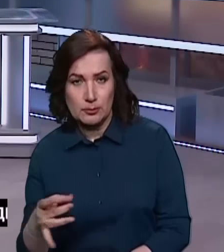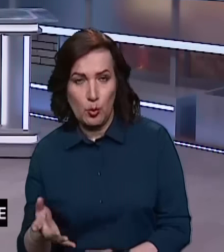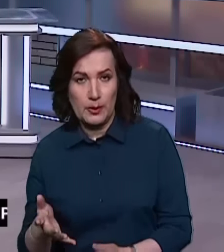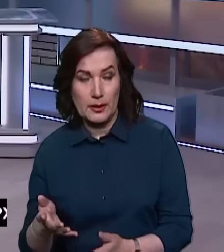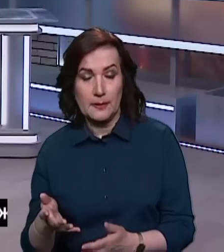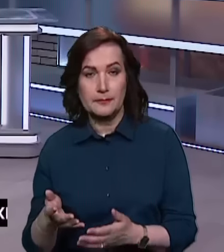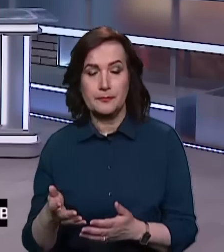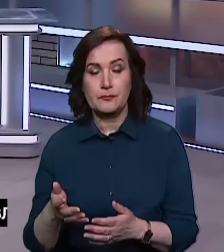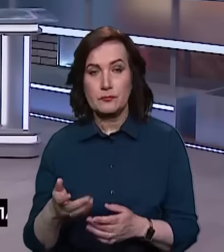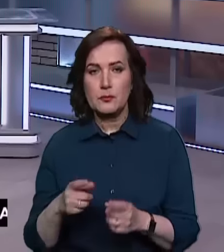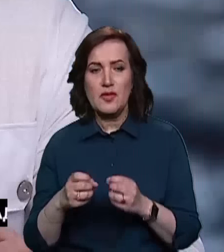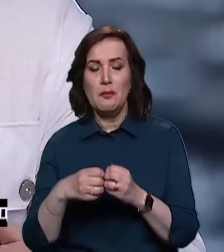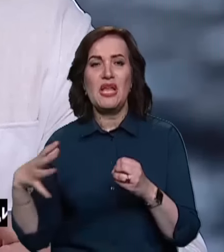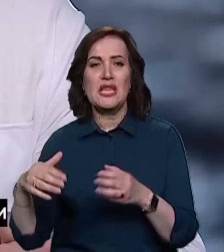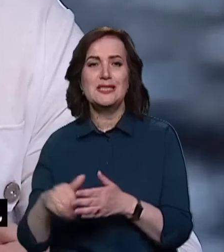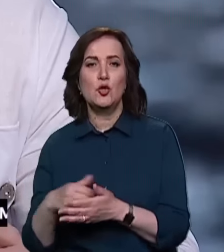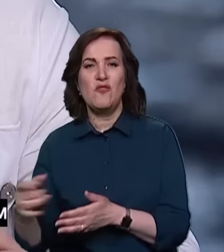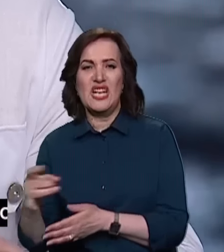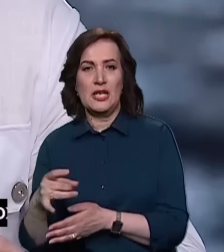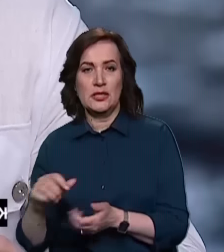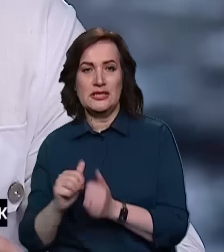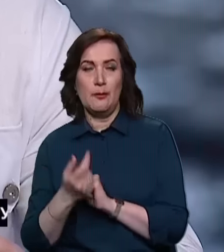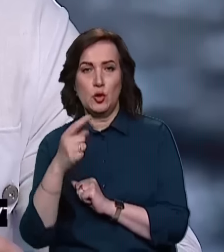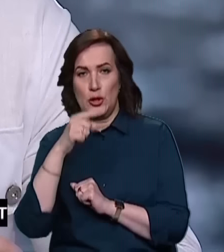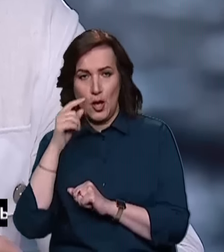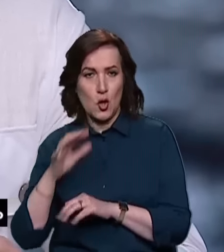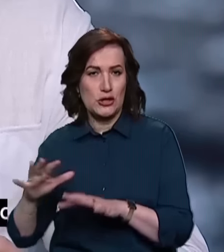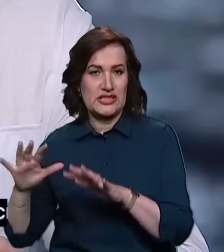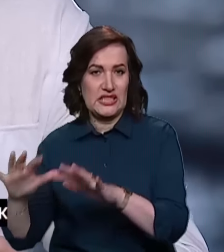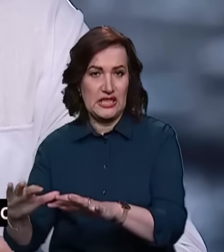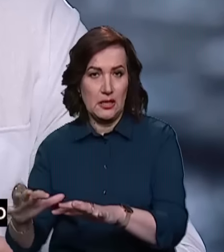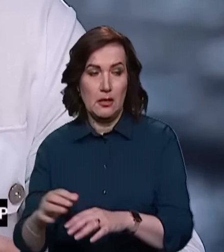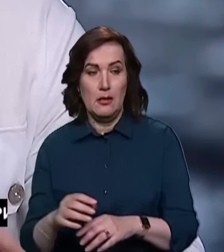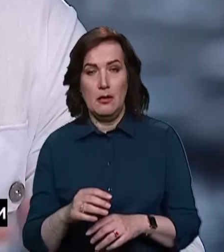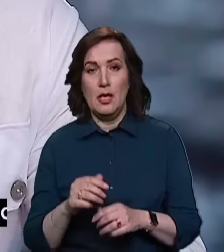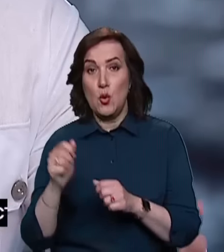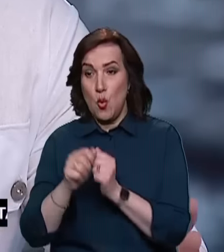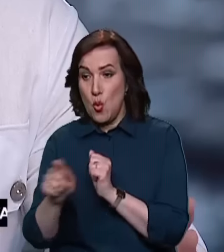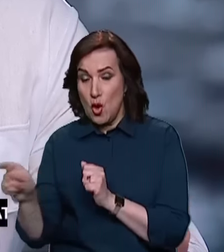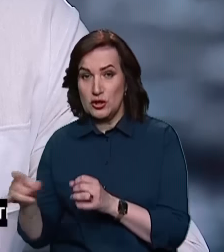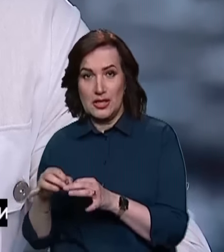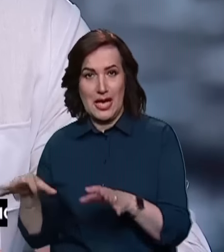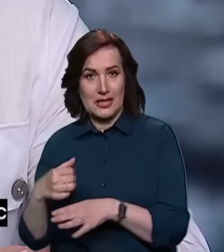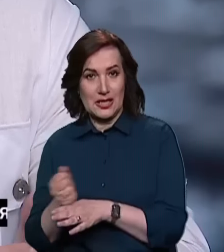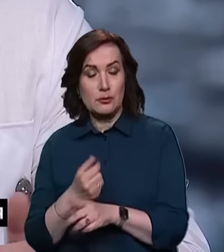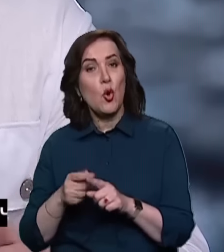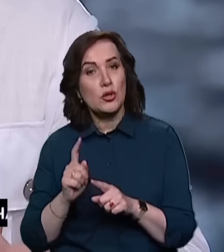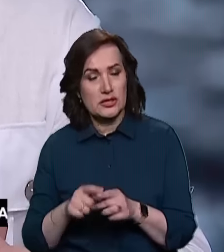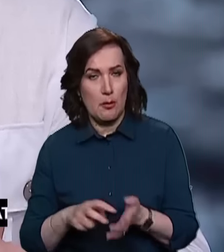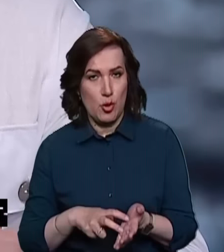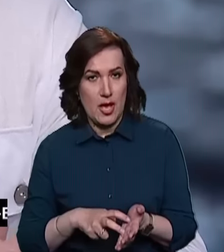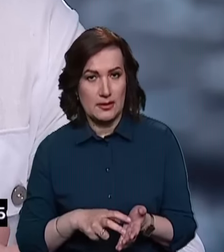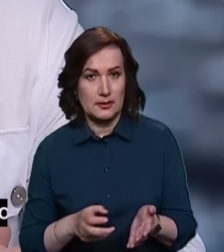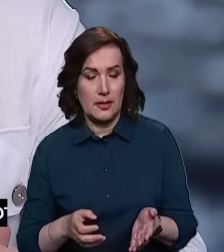щоб не було 15 нових республік замість однієї Російської Федерації у кожної ядерна зброя. Оцього на Заході бояться